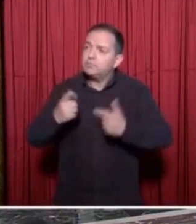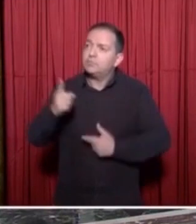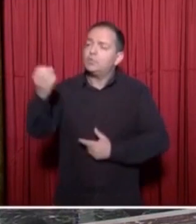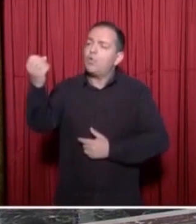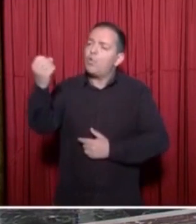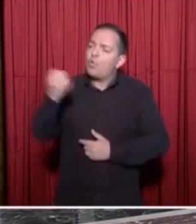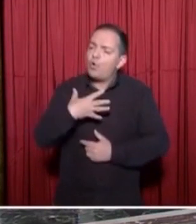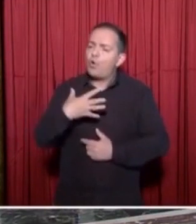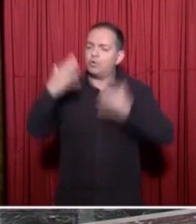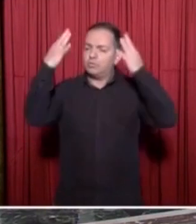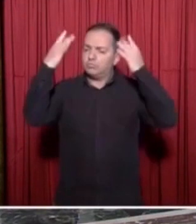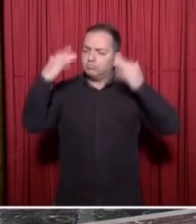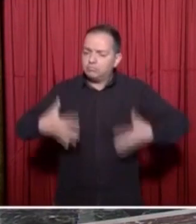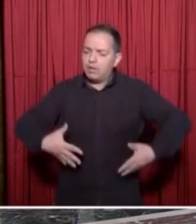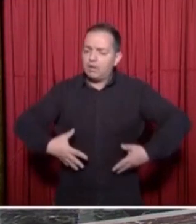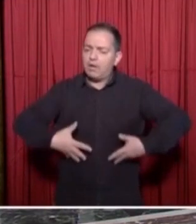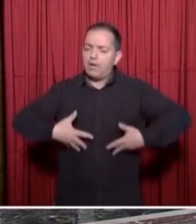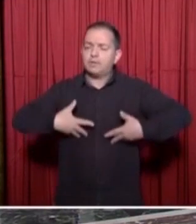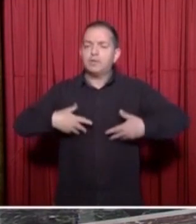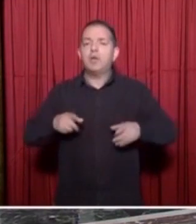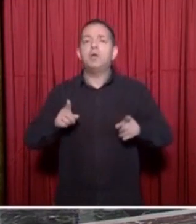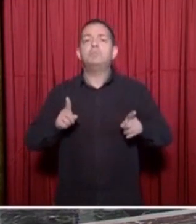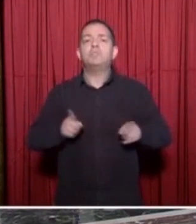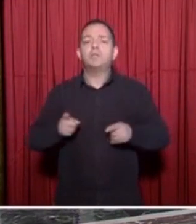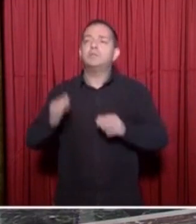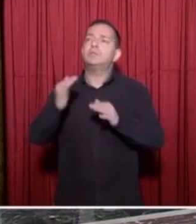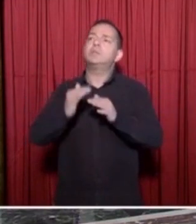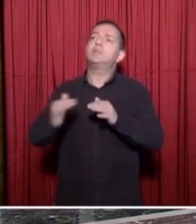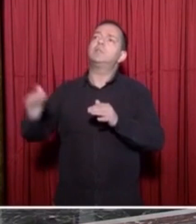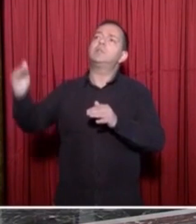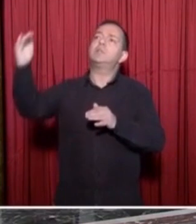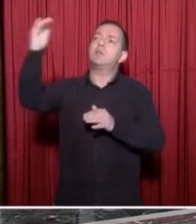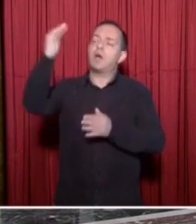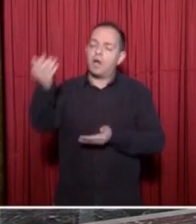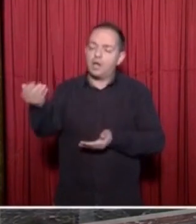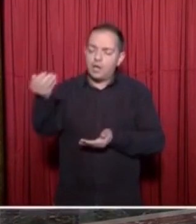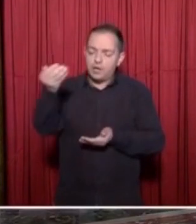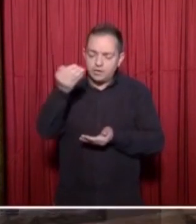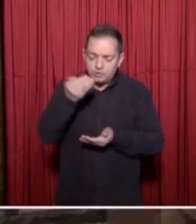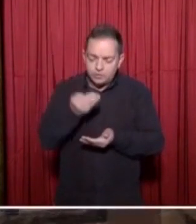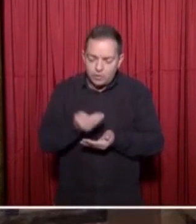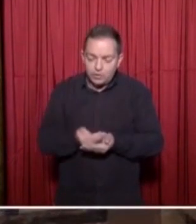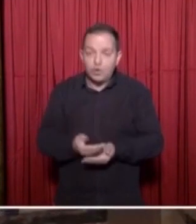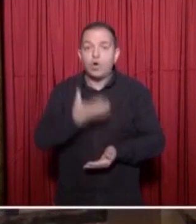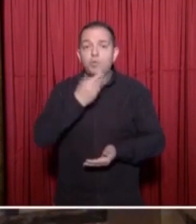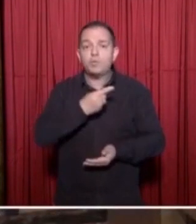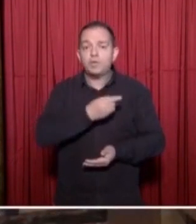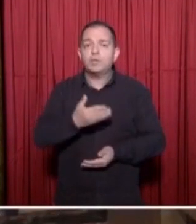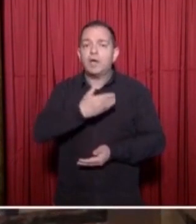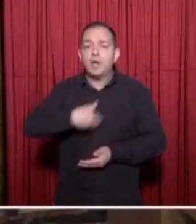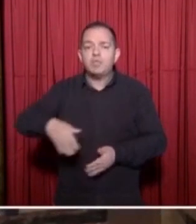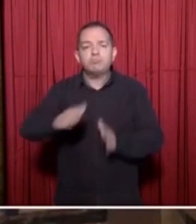ημάς ο Θεός της η χάριτη. Κύριε ελέησον.